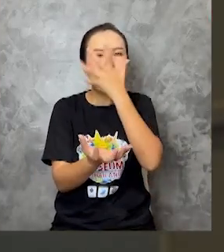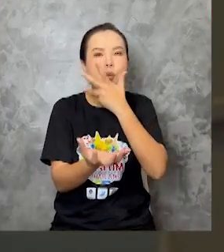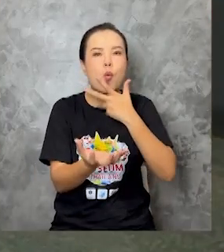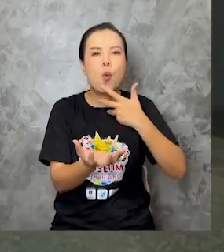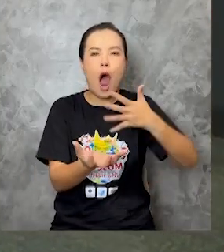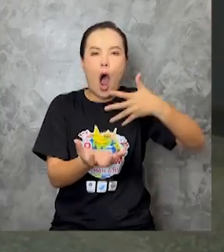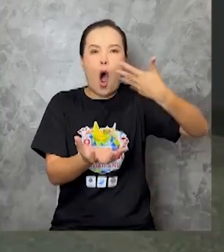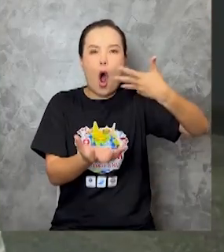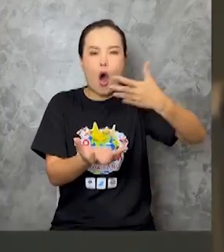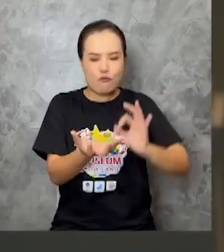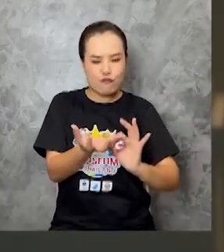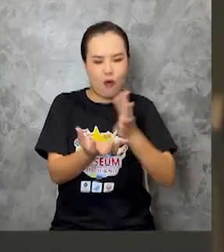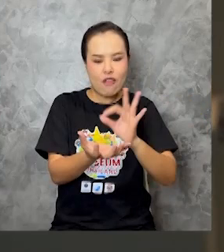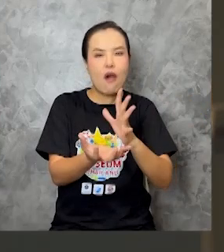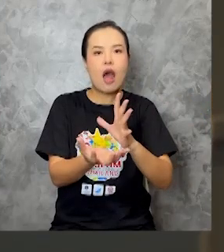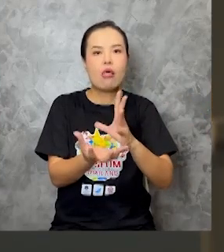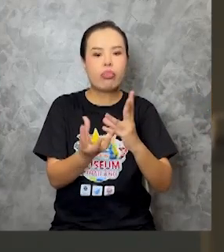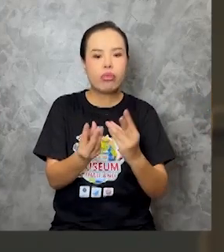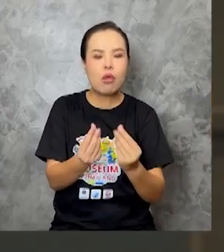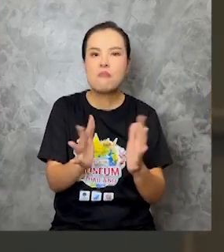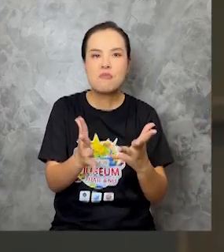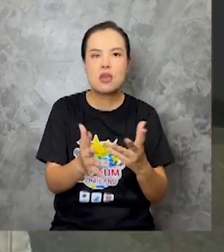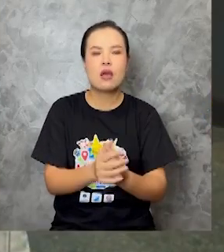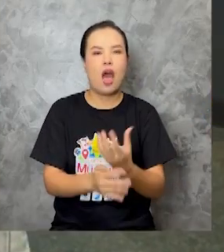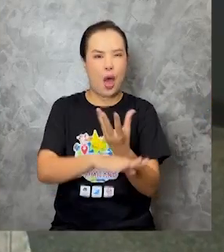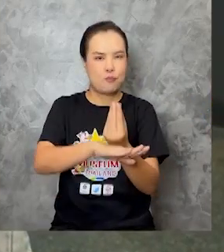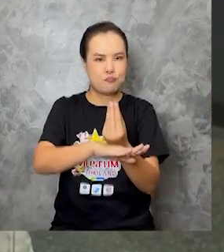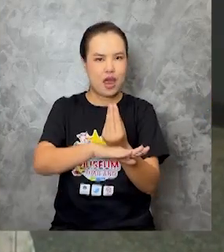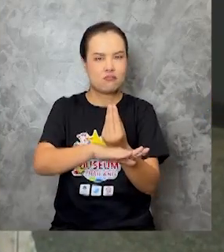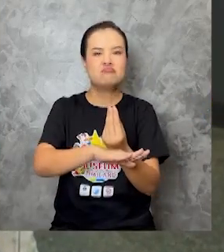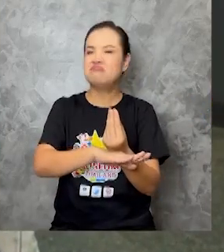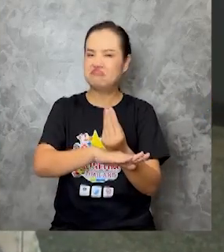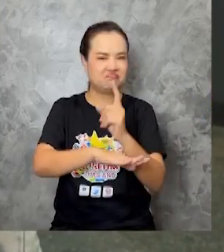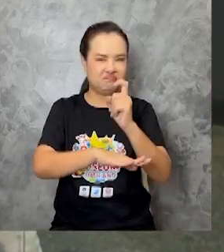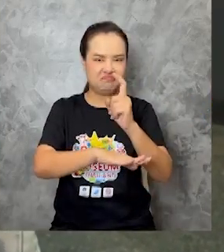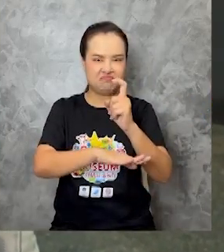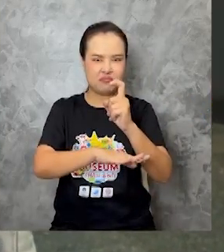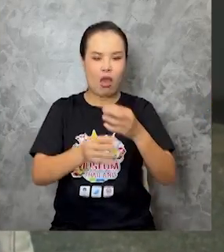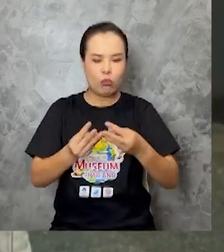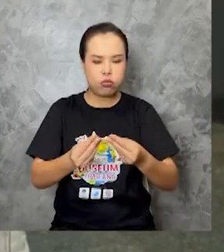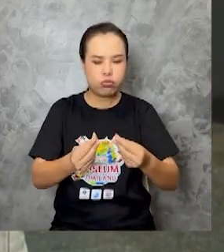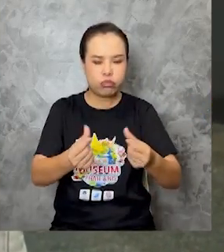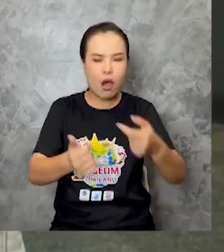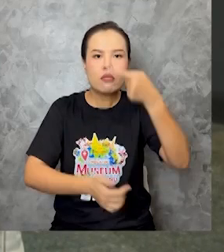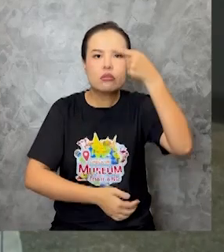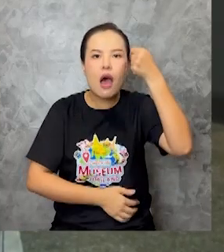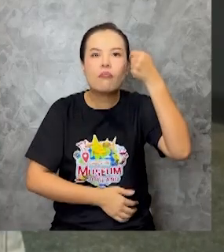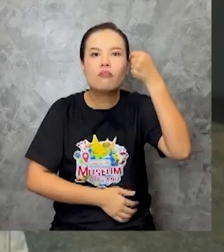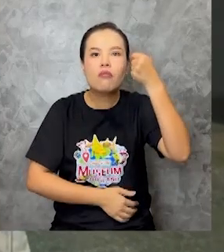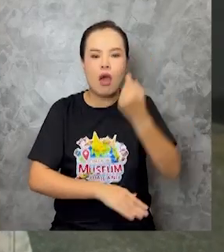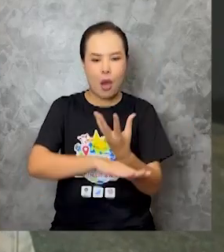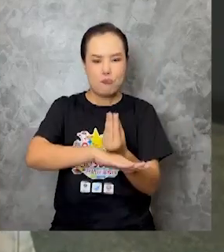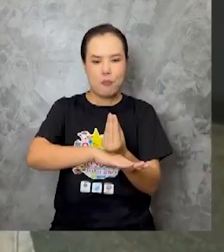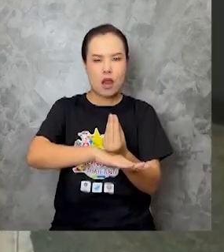ทำลายเนื ้อไม่ทำลายเนื้อยกเว้นพลอยนะแต่ถ้าเป็นเพชรไม่ได้นะเพชรคือคาร์บอนอย่างที่พี่บอกก็จะเป็นขี้เถ้าไปเลยเพชรโดน